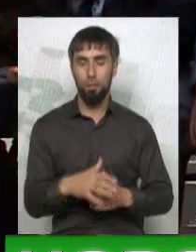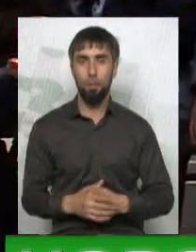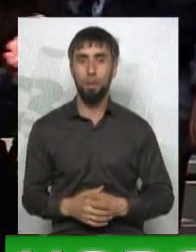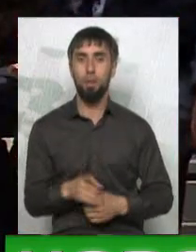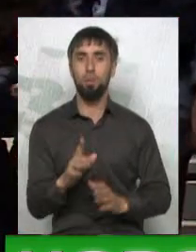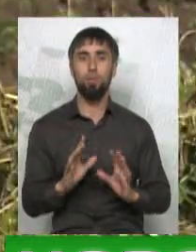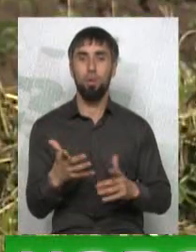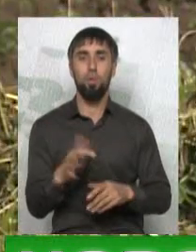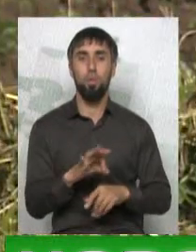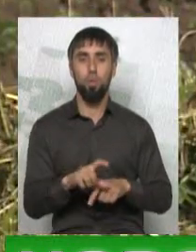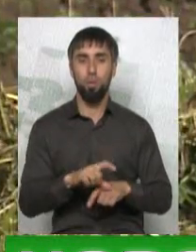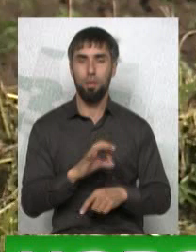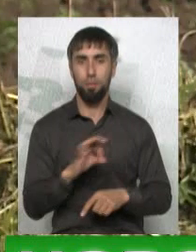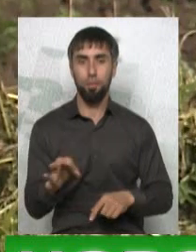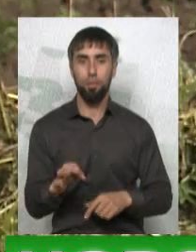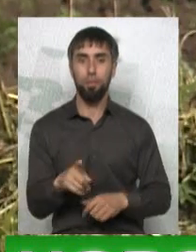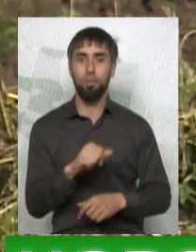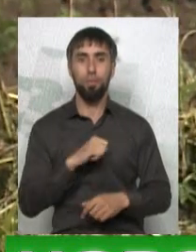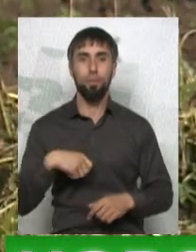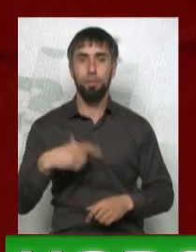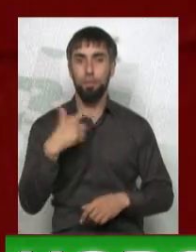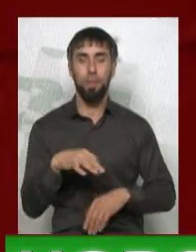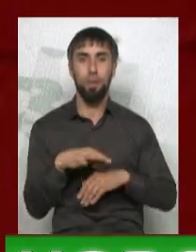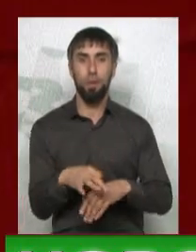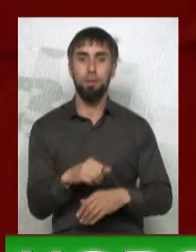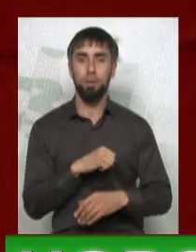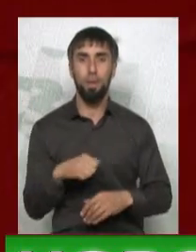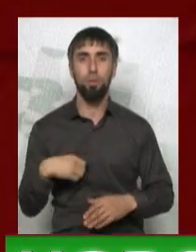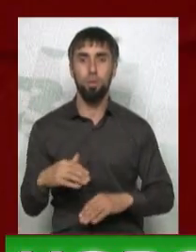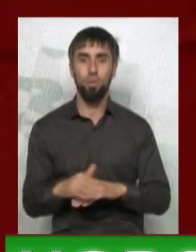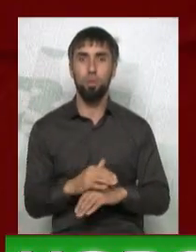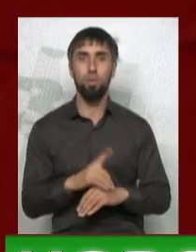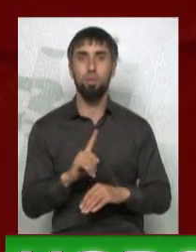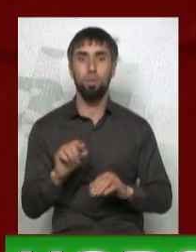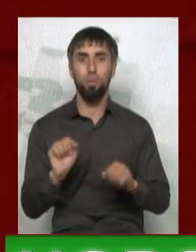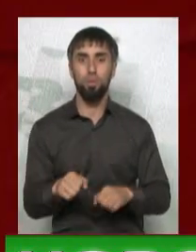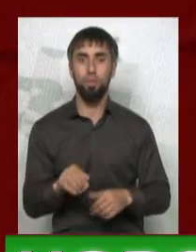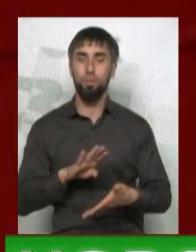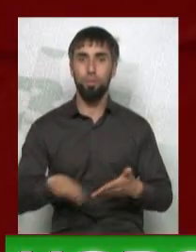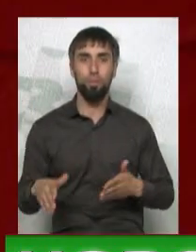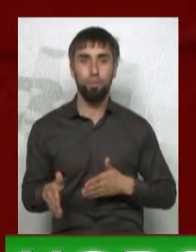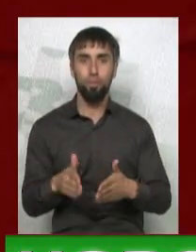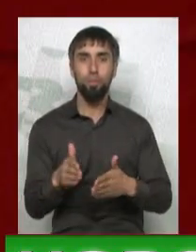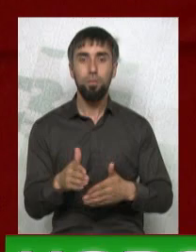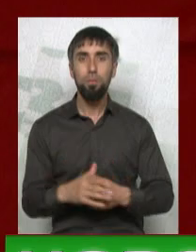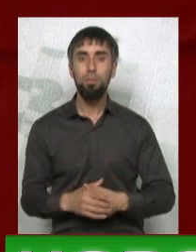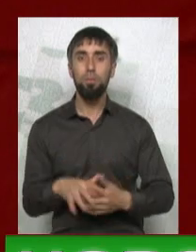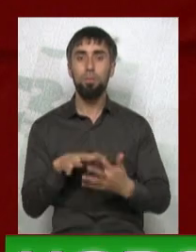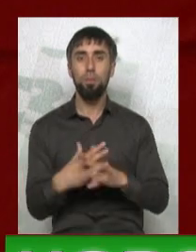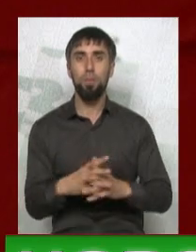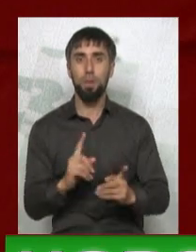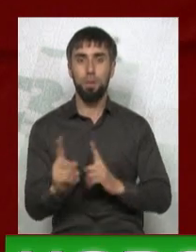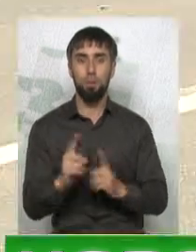событие великолепное. Оно само по себе несет самое доброе, что можно. Нихцехалыч, юрту,